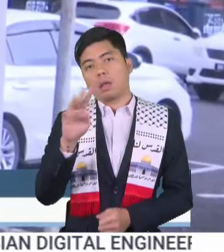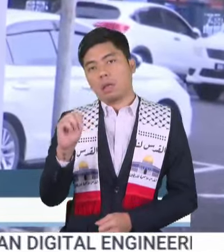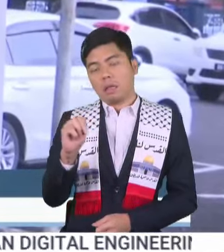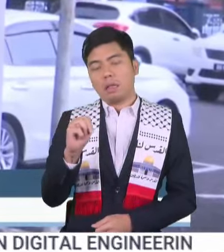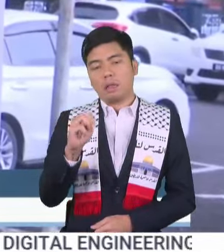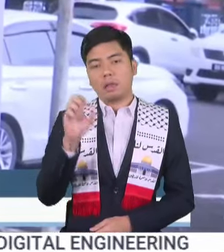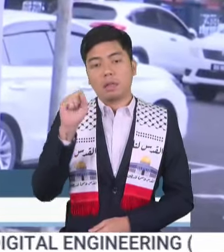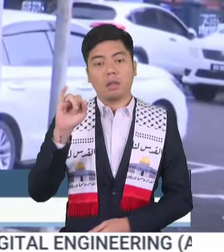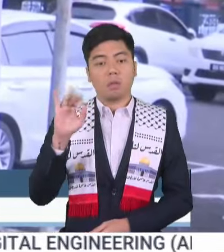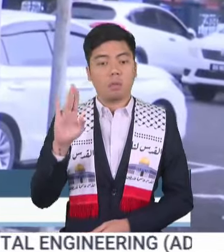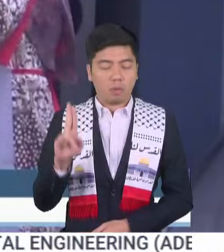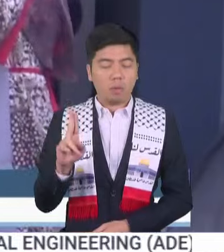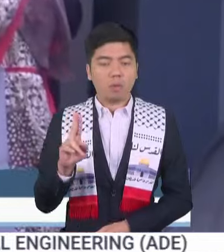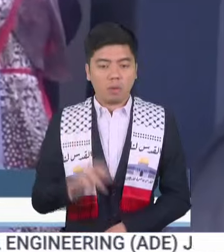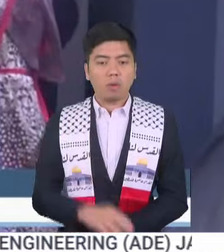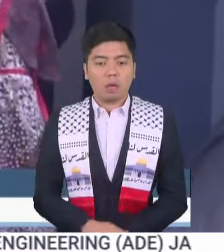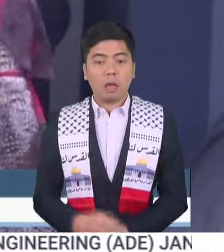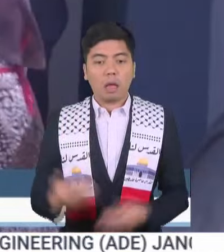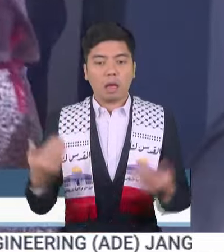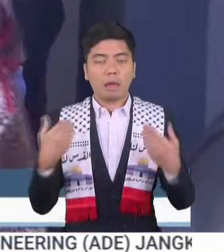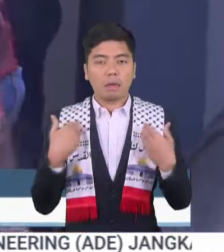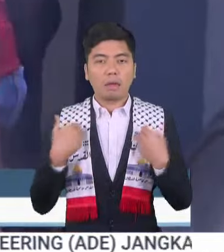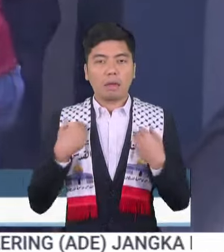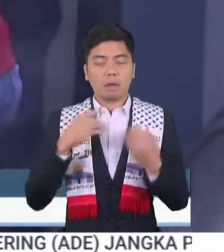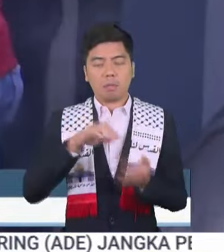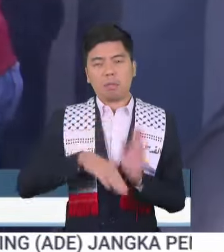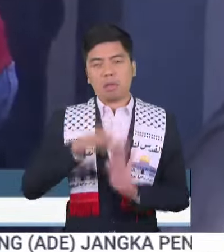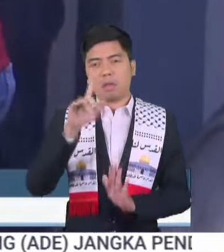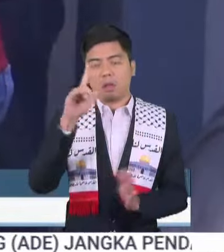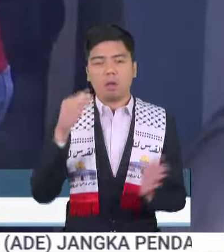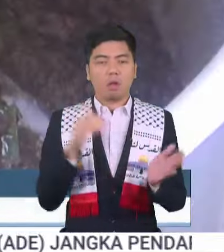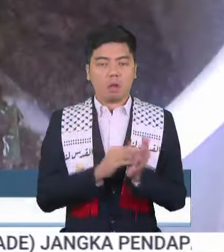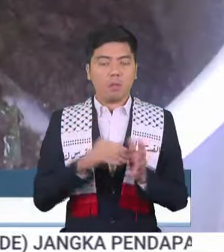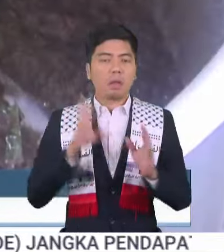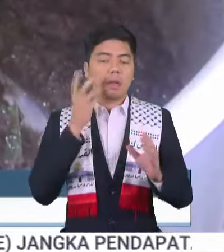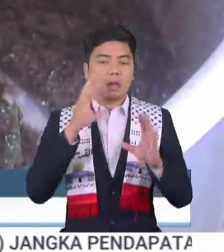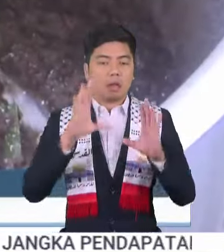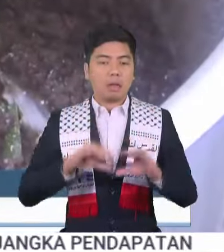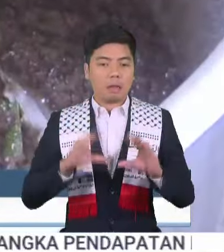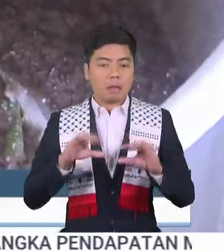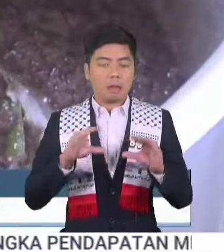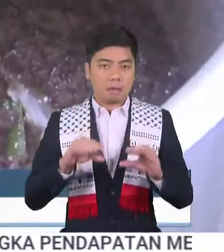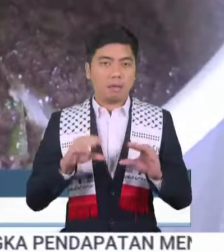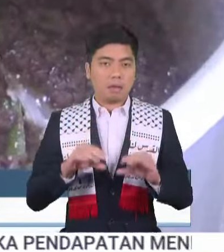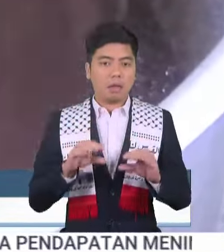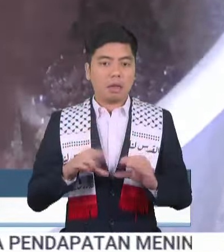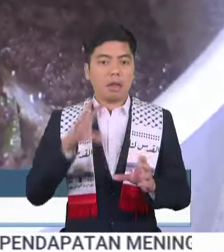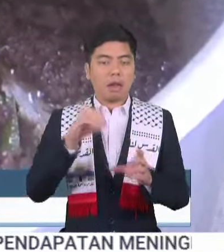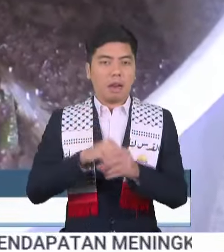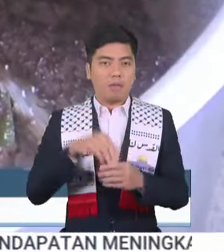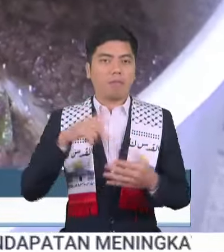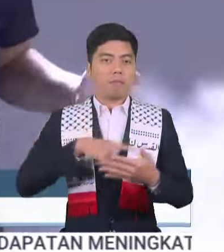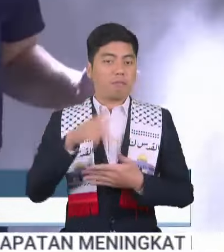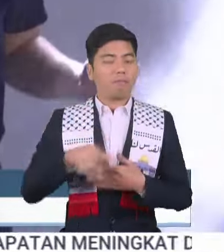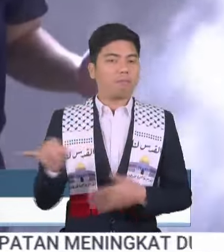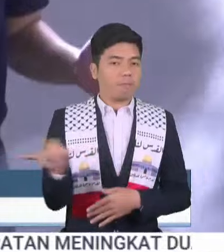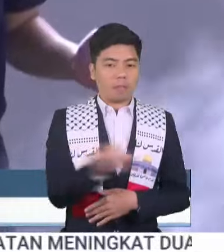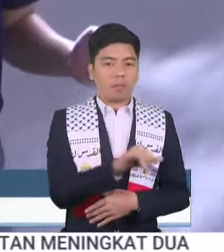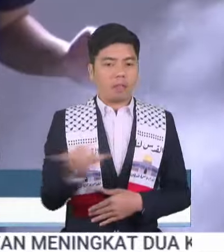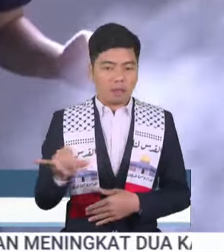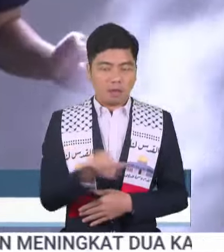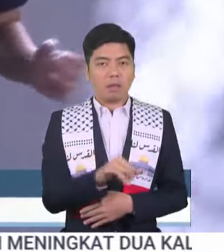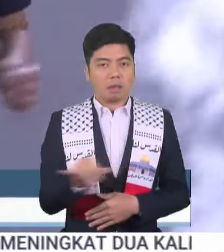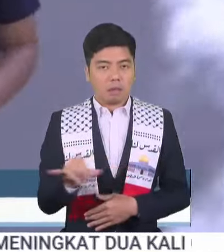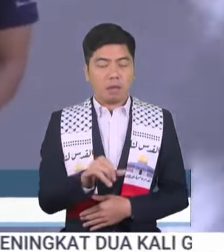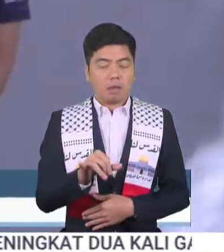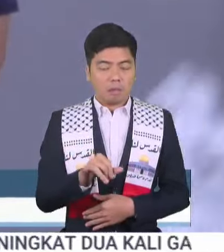ini. Sebanyak 1,000 bekas bubur Ashura diagihkan kepada orang ramai di Sibu dalam program tersebut. Penyediaan bubur